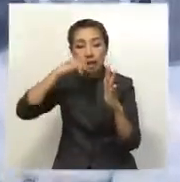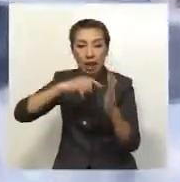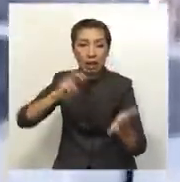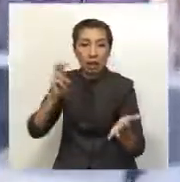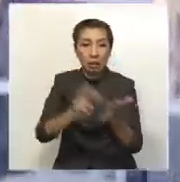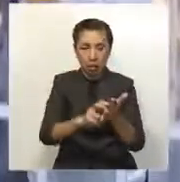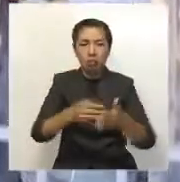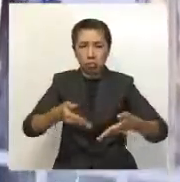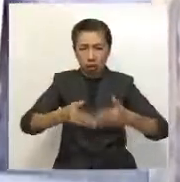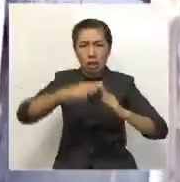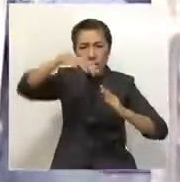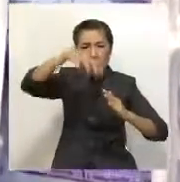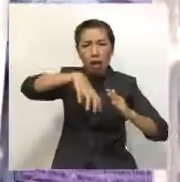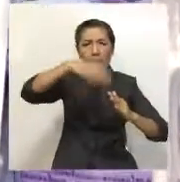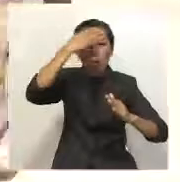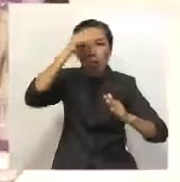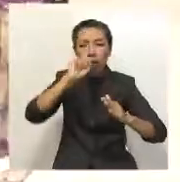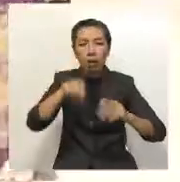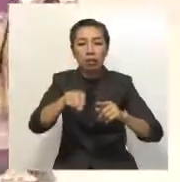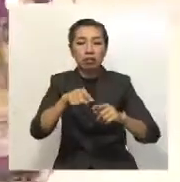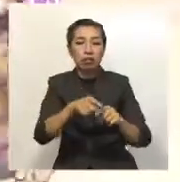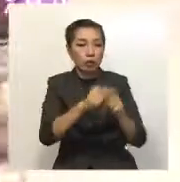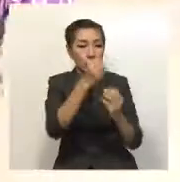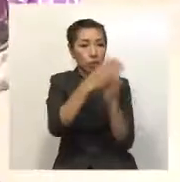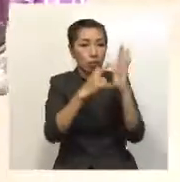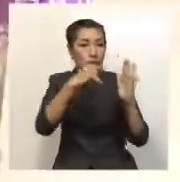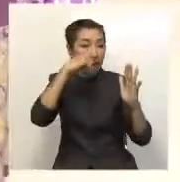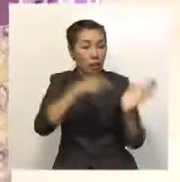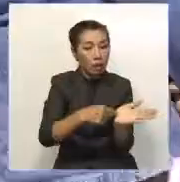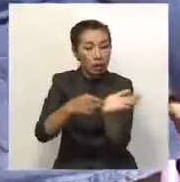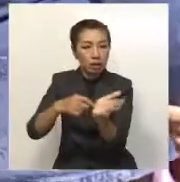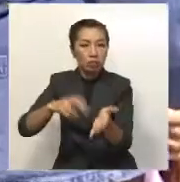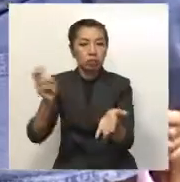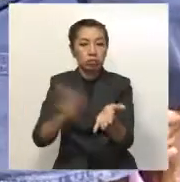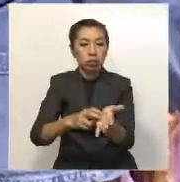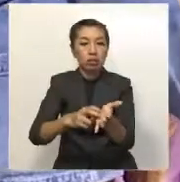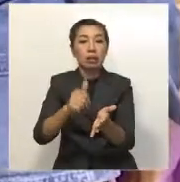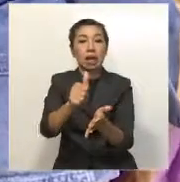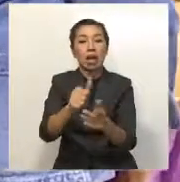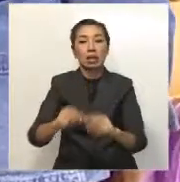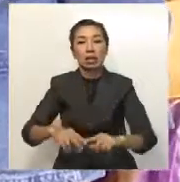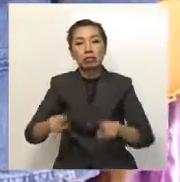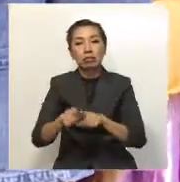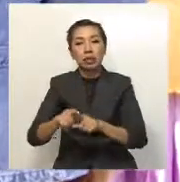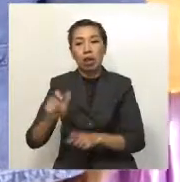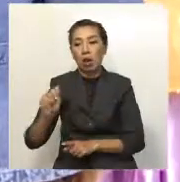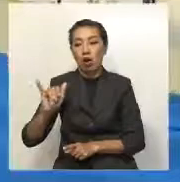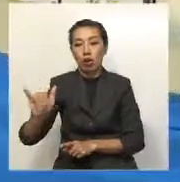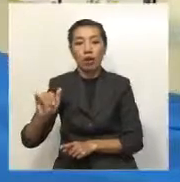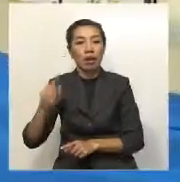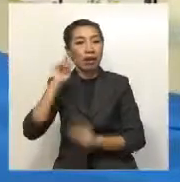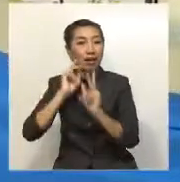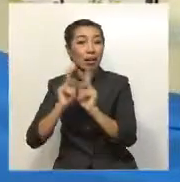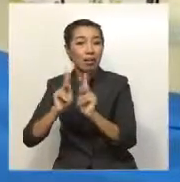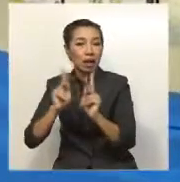รับรองเพื่อสมุไไยซึงจะทำให้สำนังาน ขนักมการ อาหาร หอวา เอยอให้การรับรองง่ายขึ้นเร